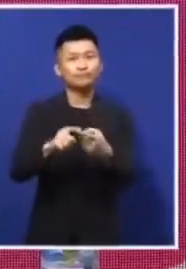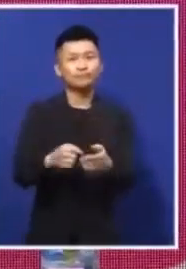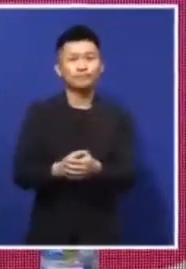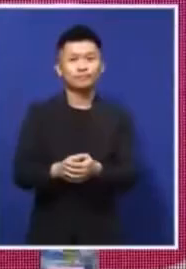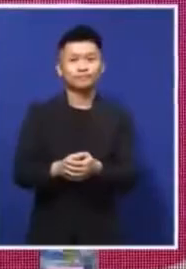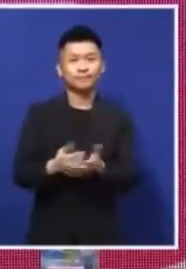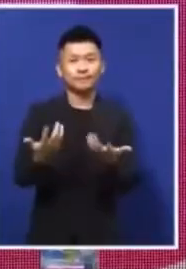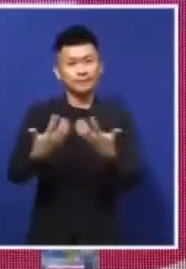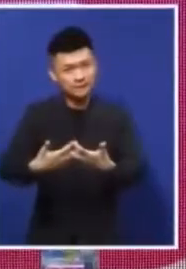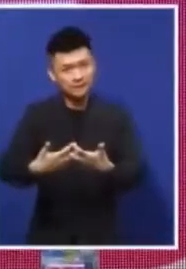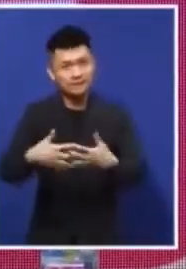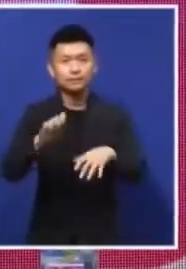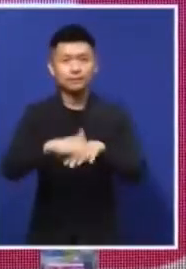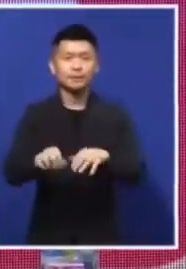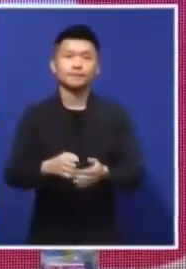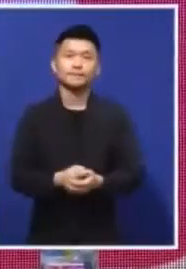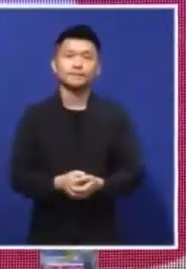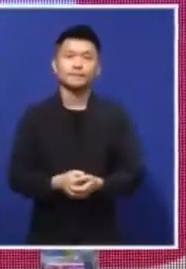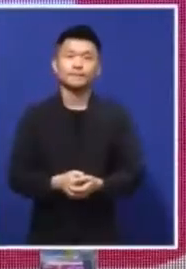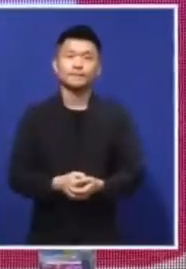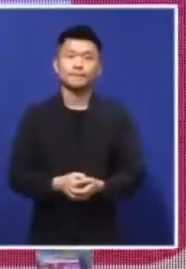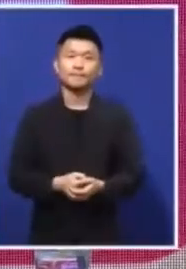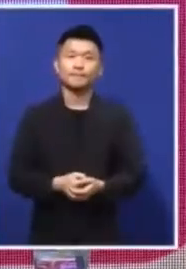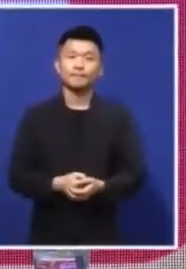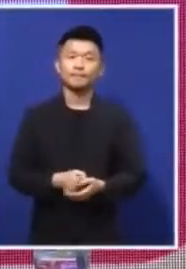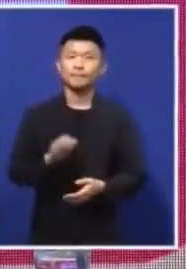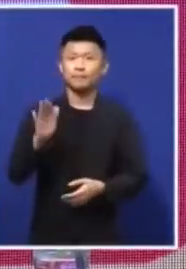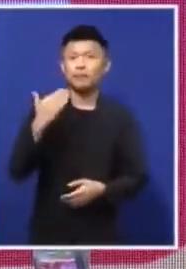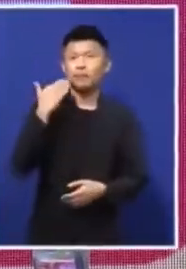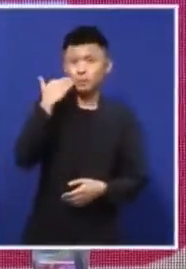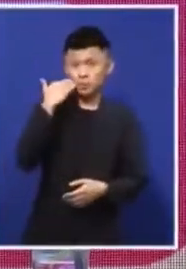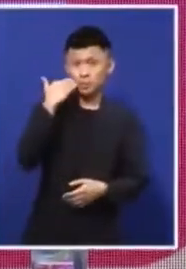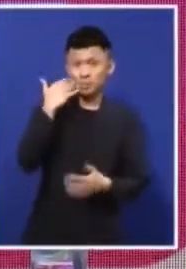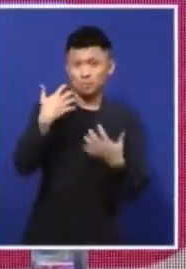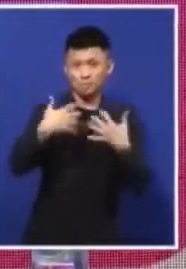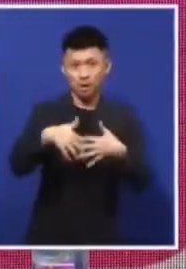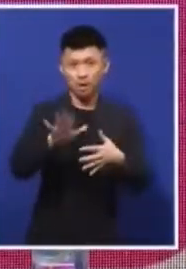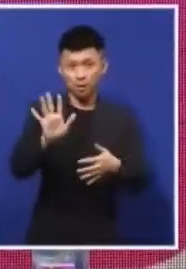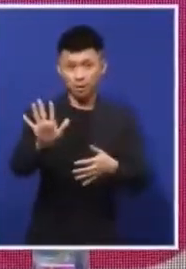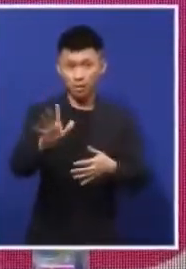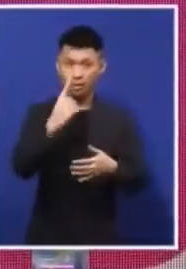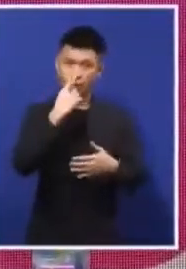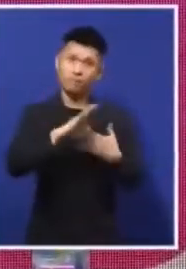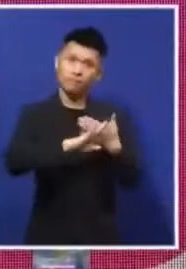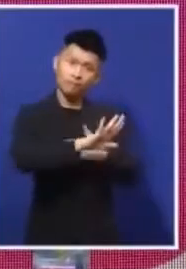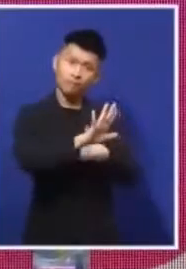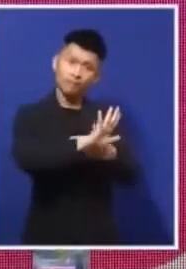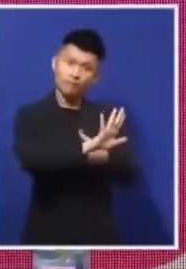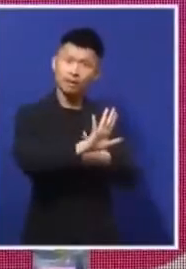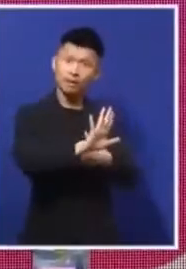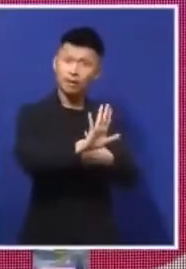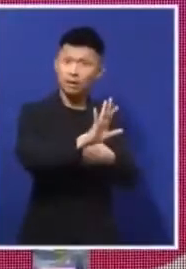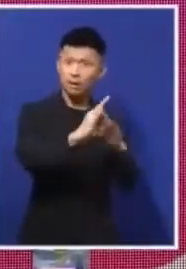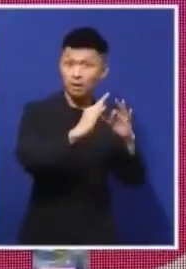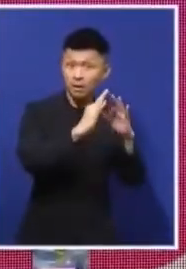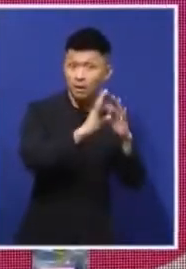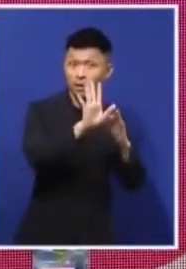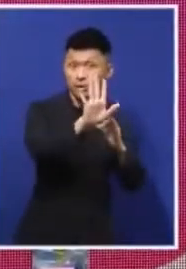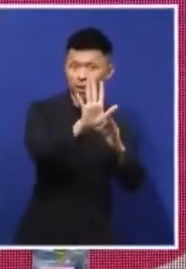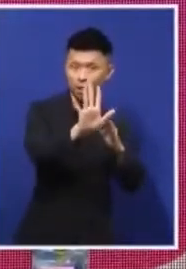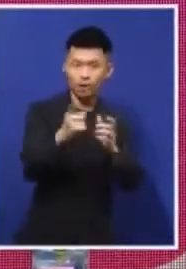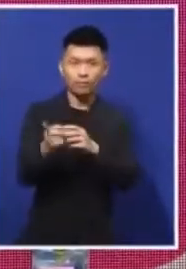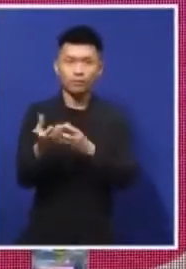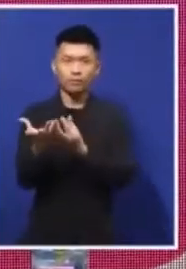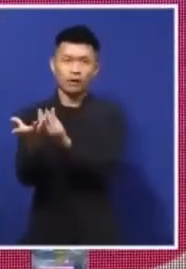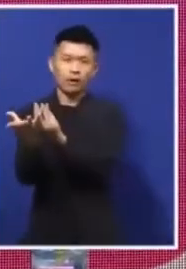情况。但是就是如果是这样子的话，如果我有另外的账户，我就会跑去绑定别的账户，所以是就